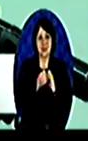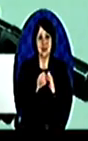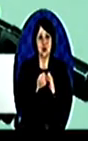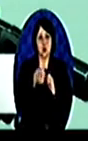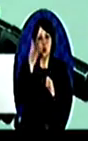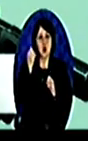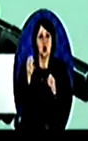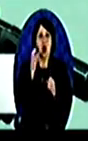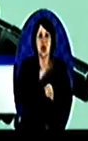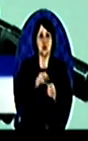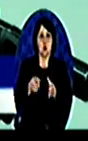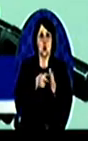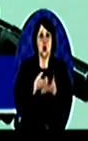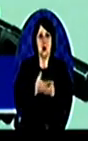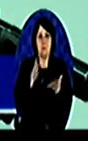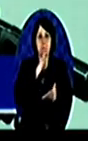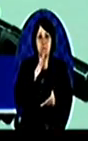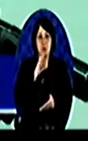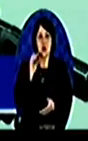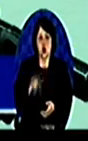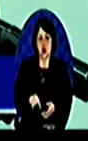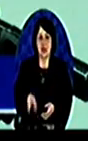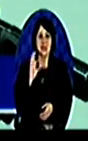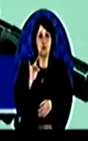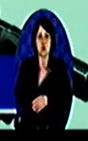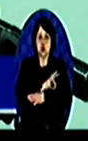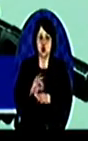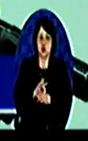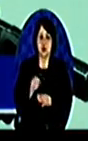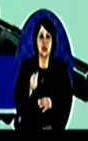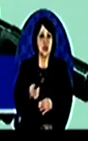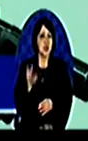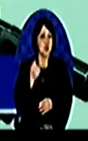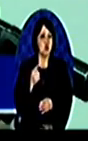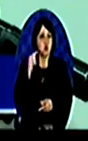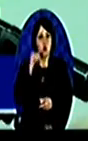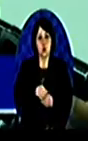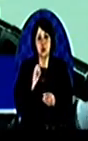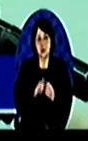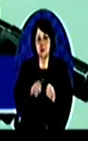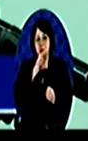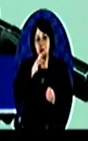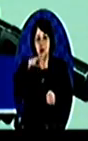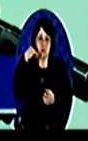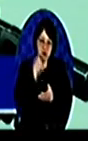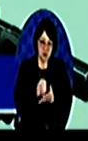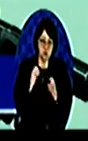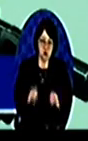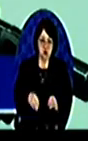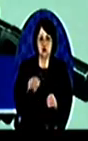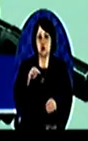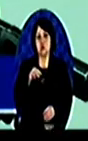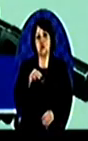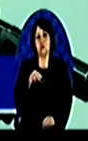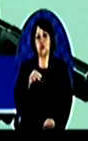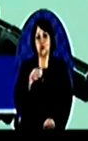гараад бид нар энэ жил ямар төслүүдтэй хит хитүү байр хөрөнгө оруулахын гэдэг мэдээллүүд маань баталгаажаад сая төлөөлөл удирдах зөвлөлөөр 12